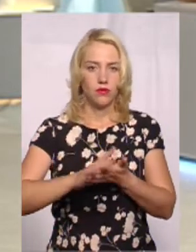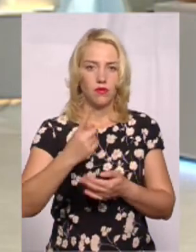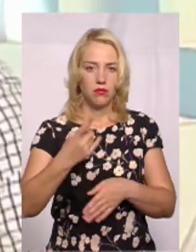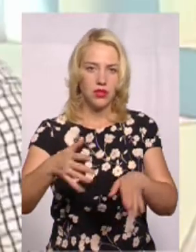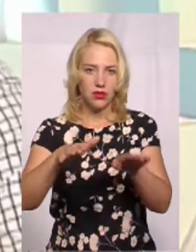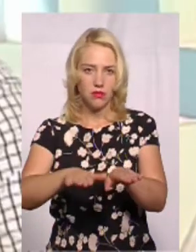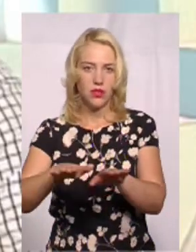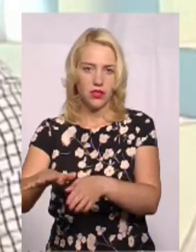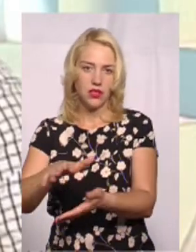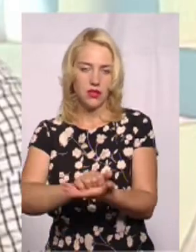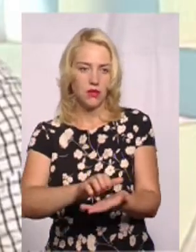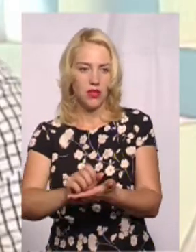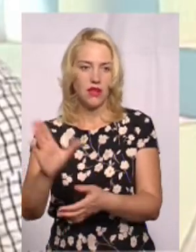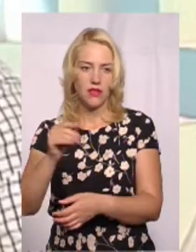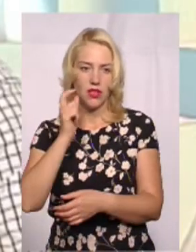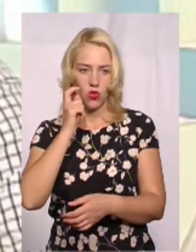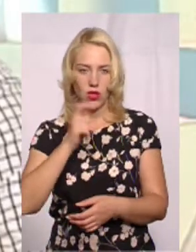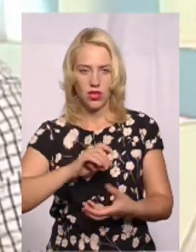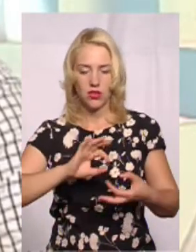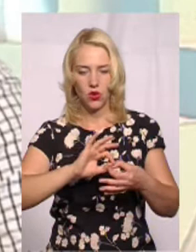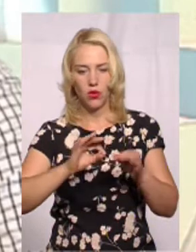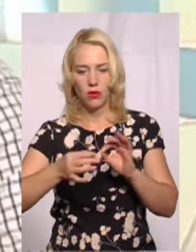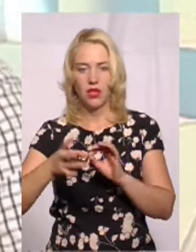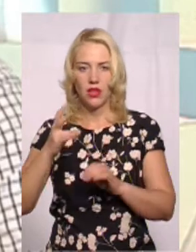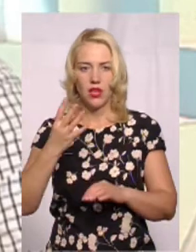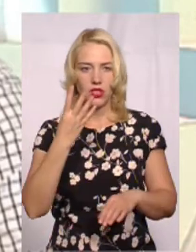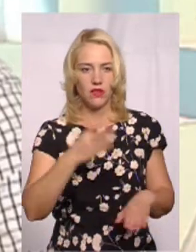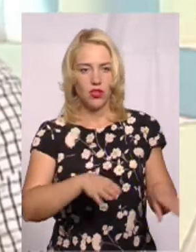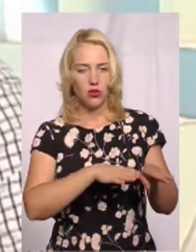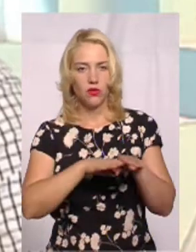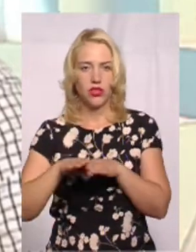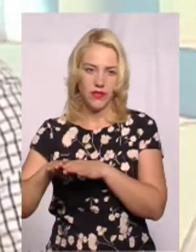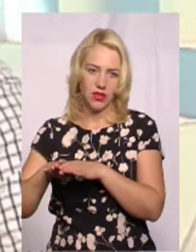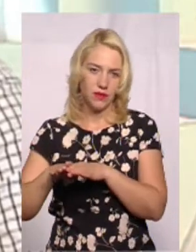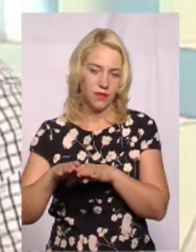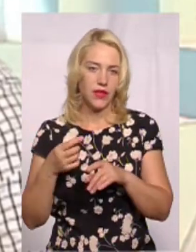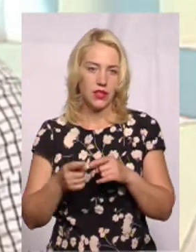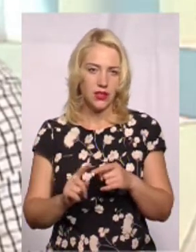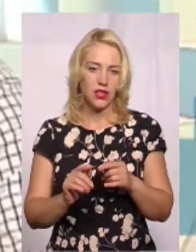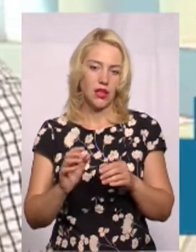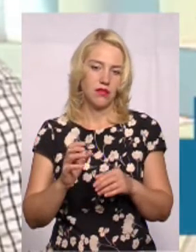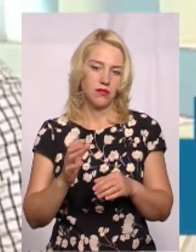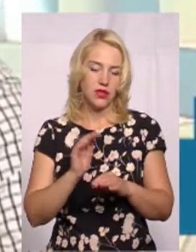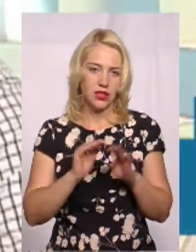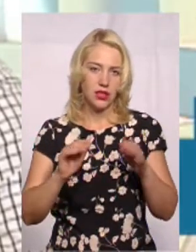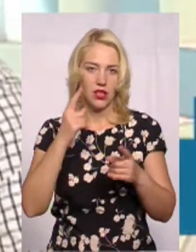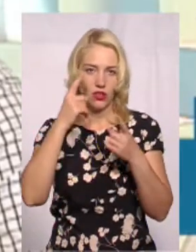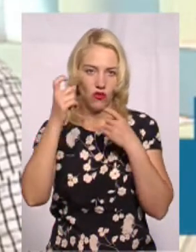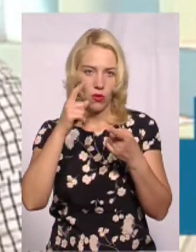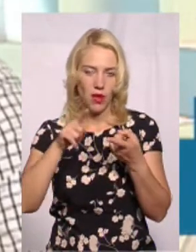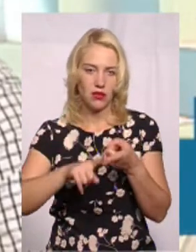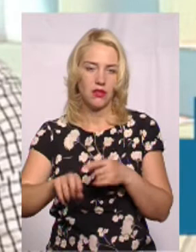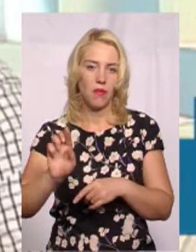на всеукраїнських олімпіадах на четвертому рівні на всеукраїнському. Це в основному діти з інформатики,